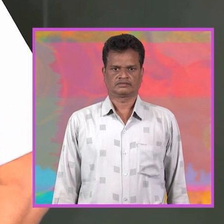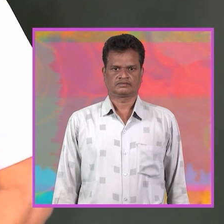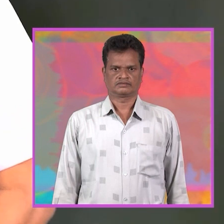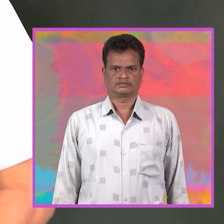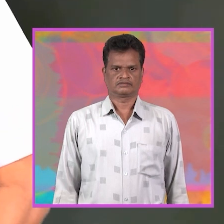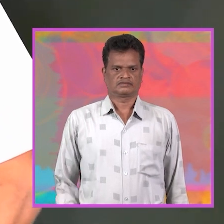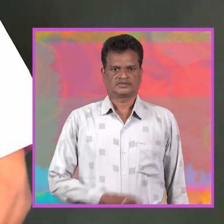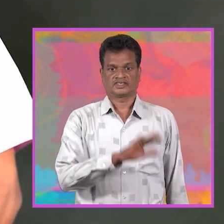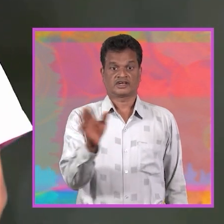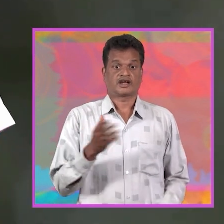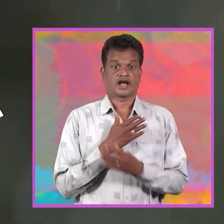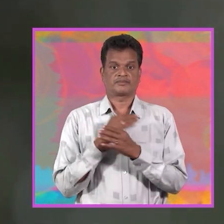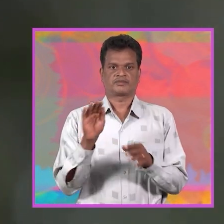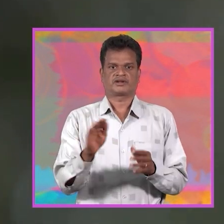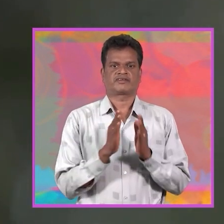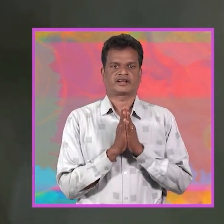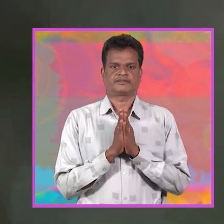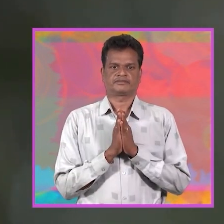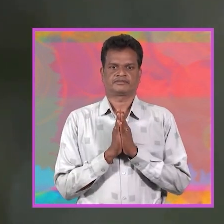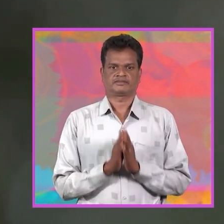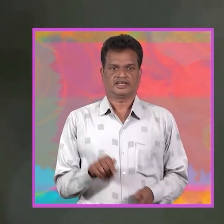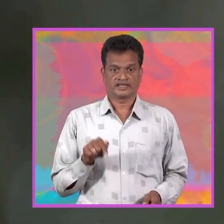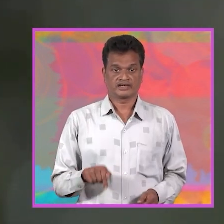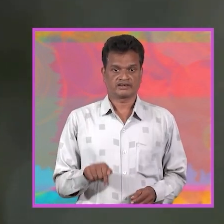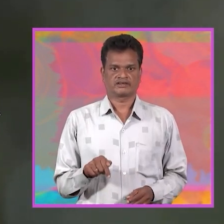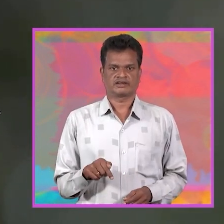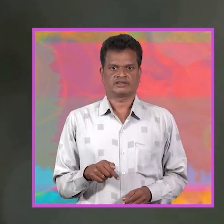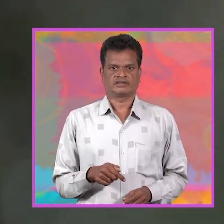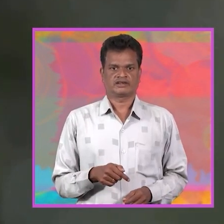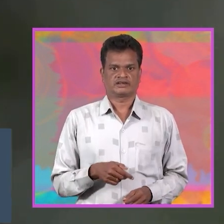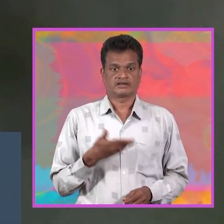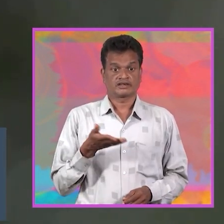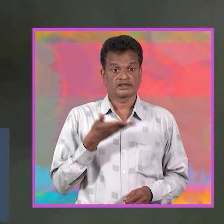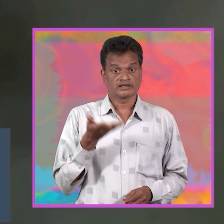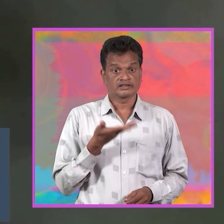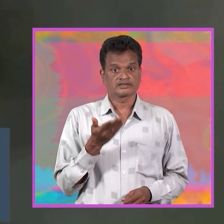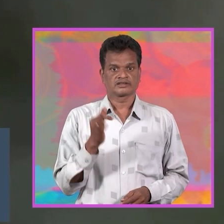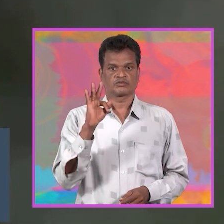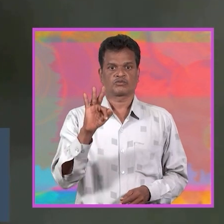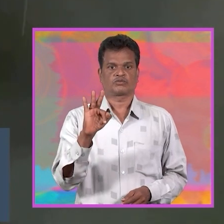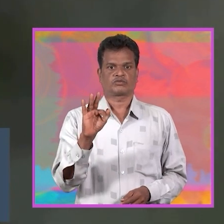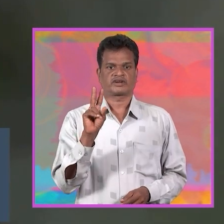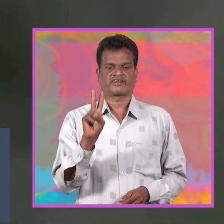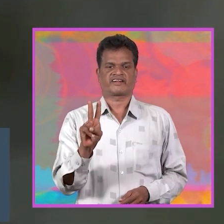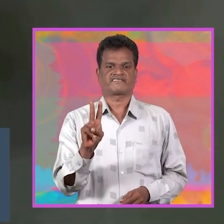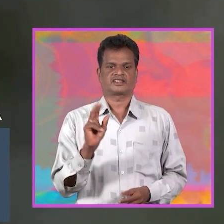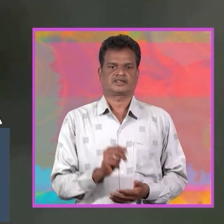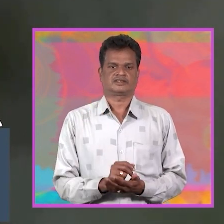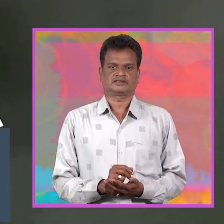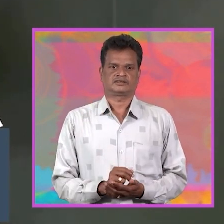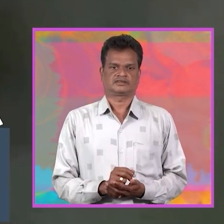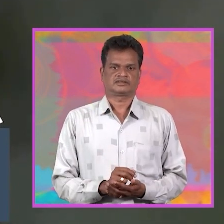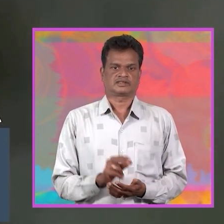அன்பு மாணவர்களே வணக்கம். இன்று நாம் கற்கண்டு மூன்றாம் பருவத்தில் இரண்டாம் ஏழில் இருக்கக்கூடிய